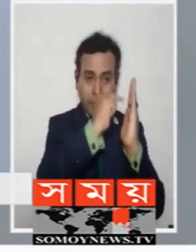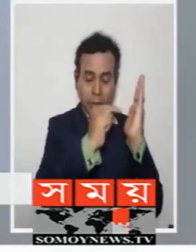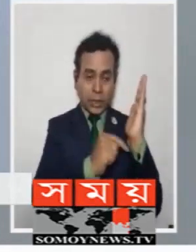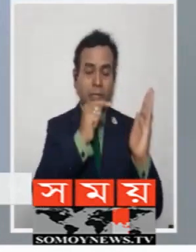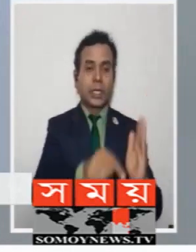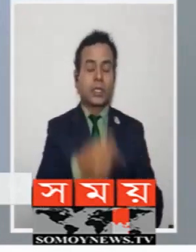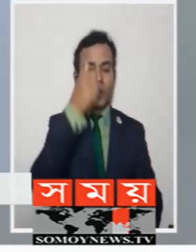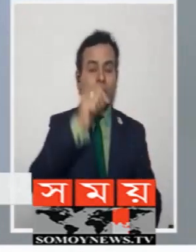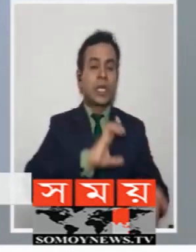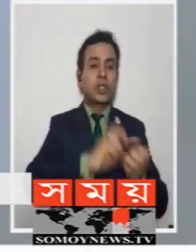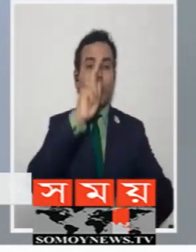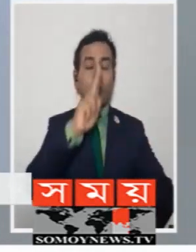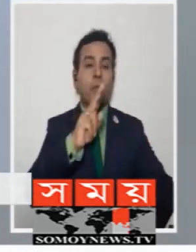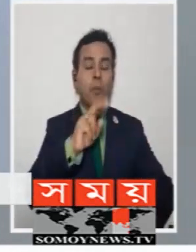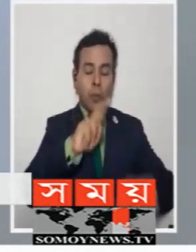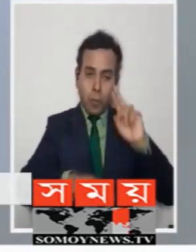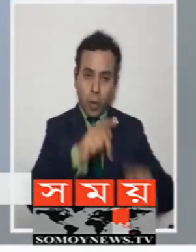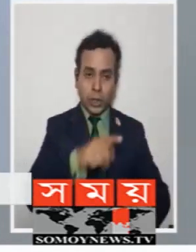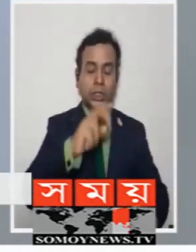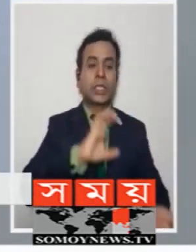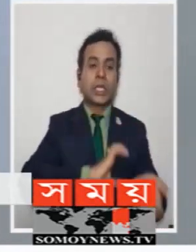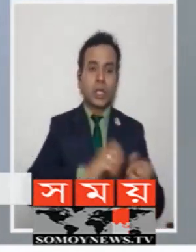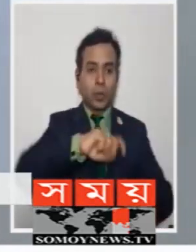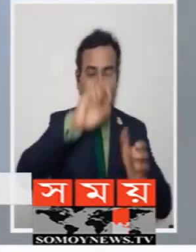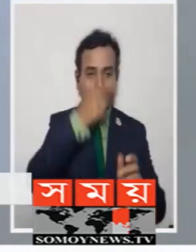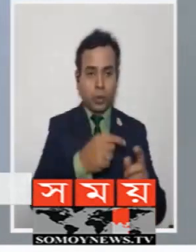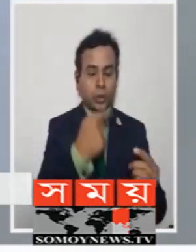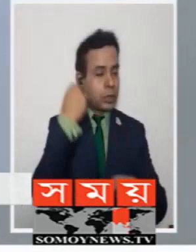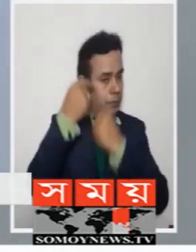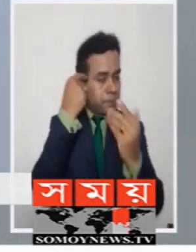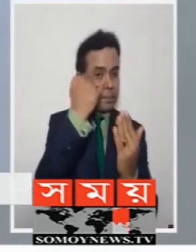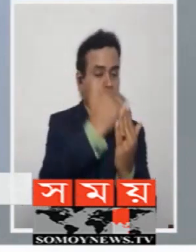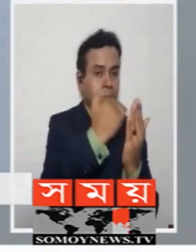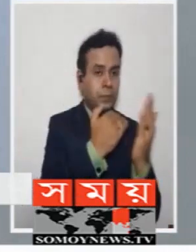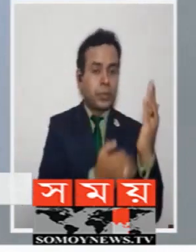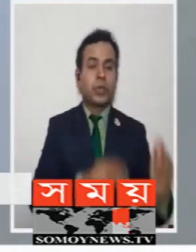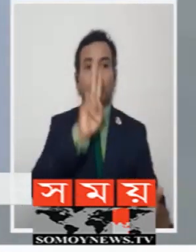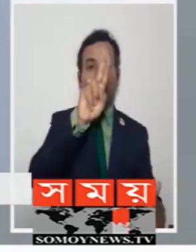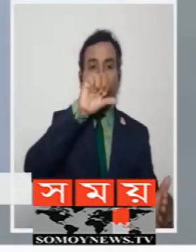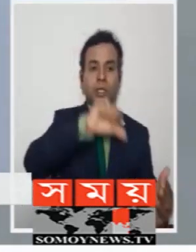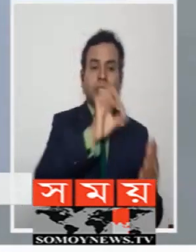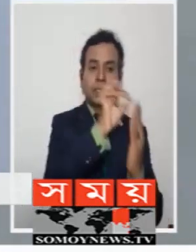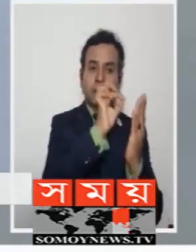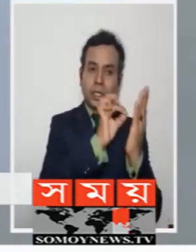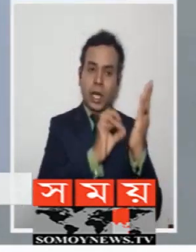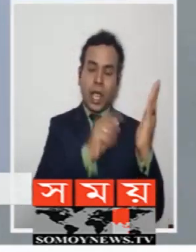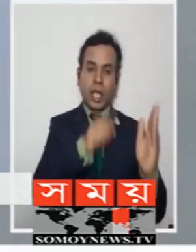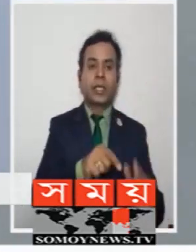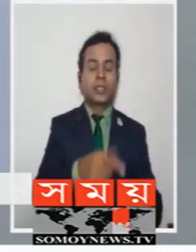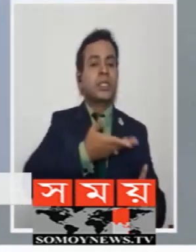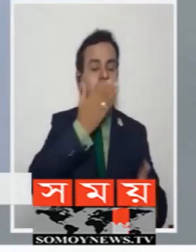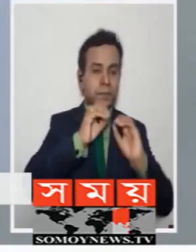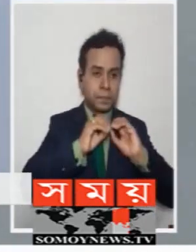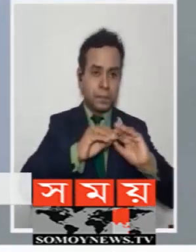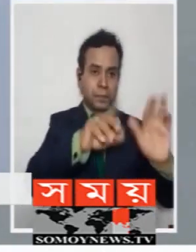পর্যন্ত 29টি গাইডলাইন তৈরি হয়েছে, যার মাধ্যমে বিভিন্ন ধরনের সেবা, বিভিন্ন ধরনের চিকিৎসা, এবং যা